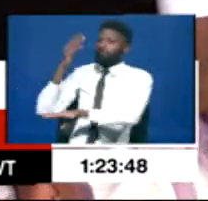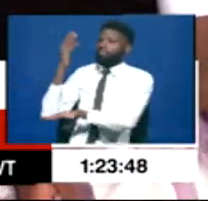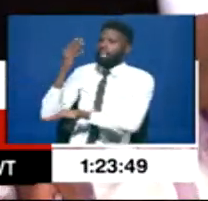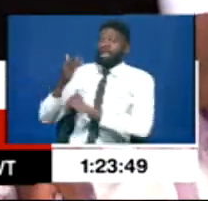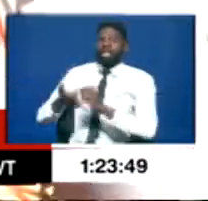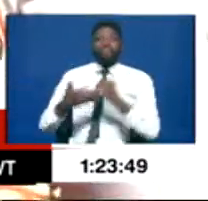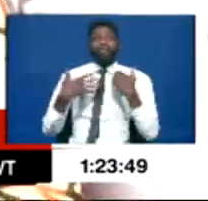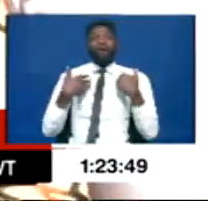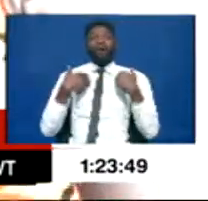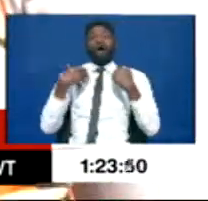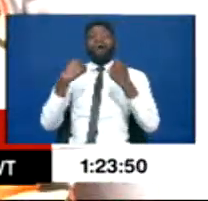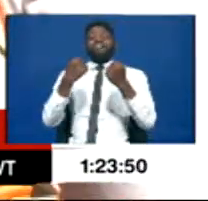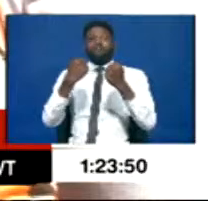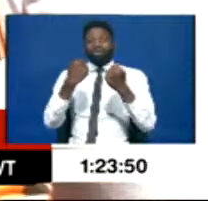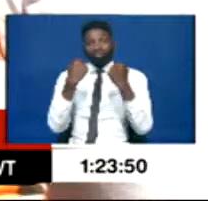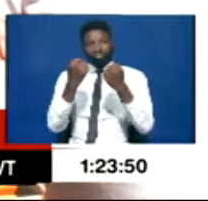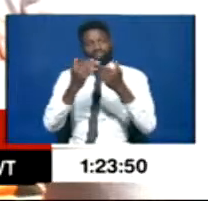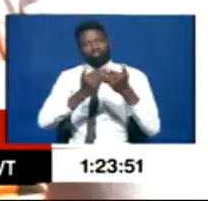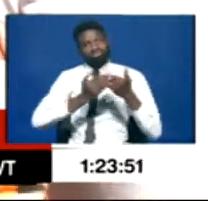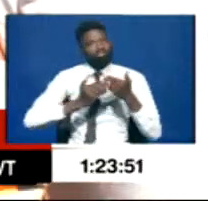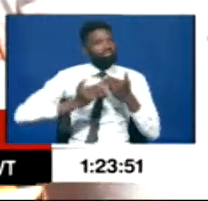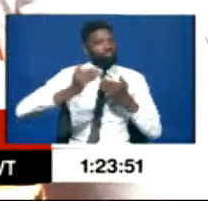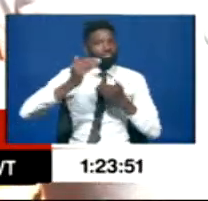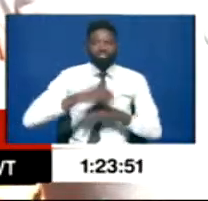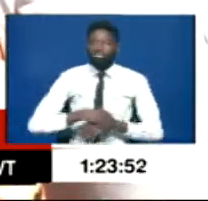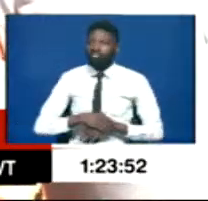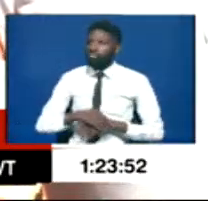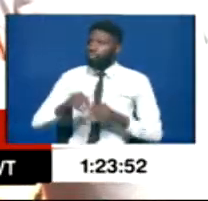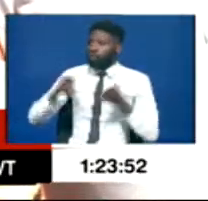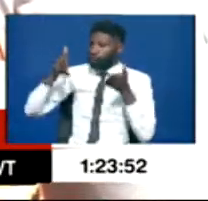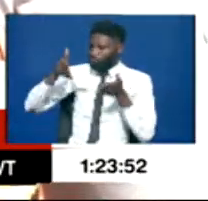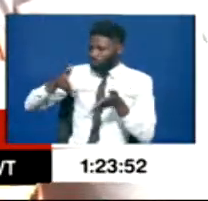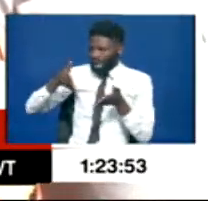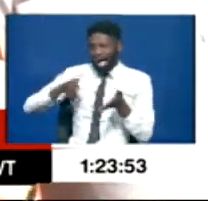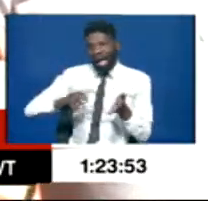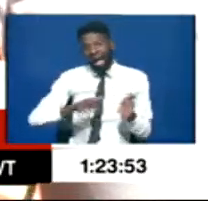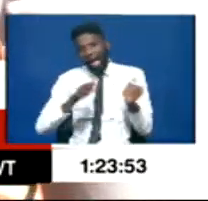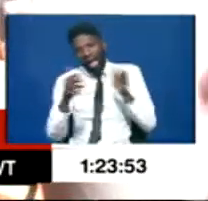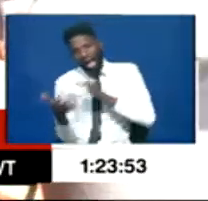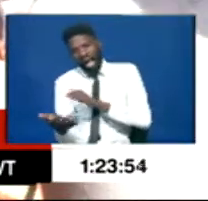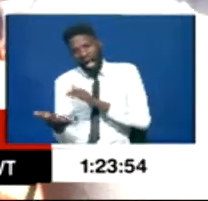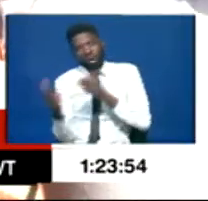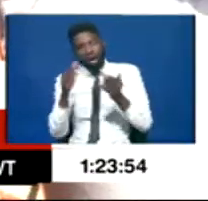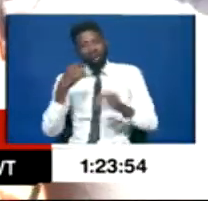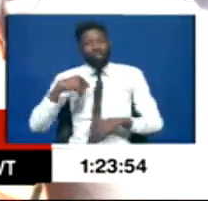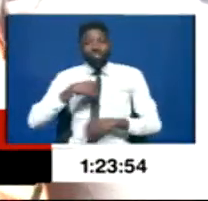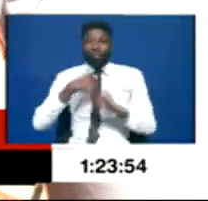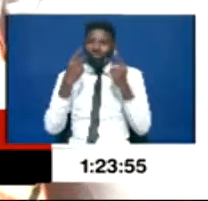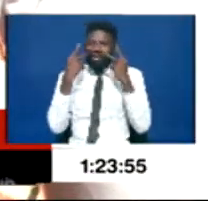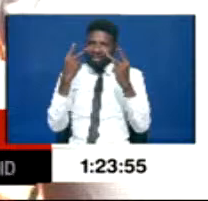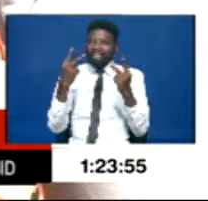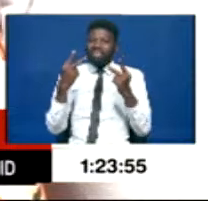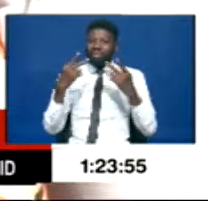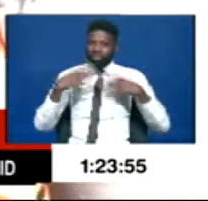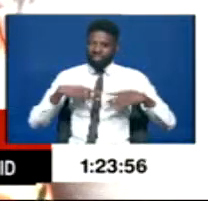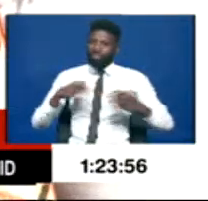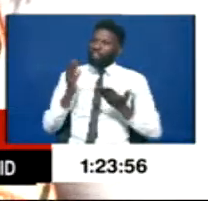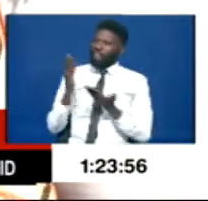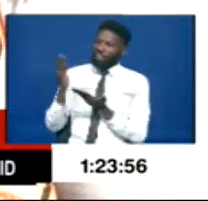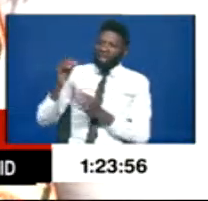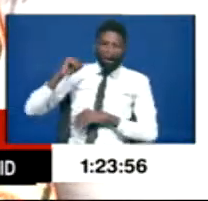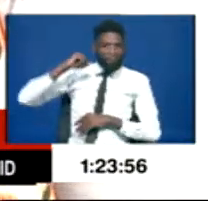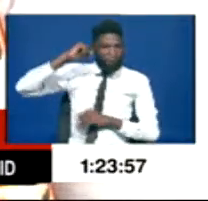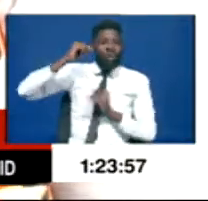forward. Kutokana na shughuli ya leo, tunaona kwamba tutapata wasomi, tutapata pengine wanasiasa